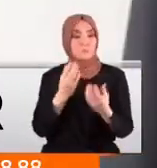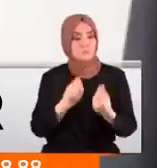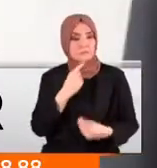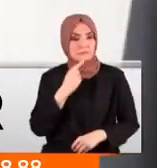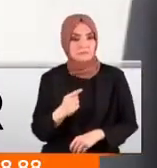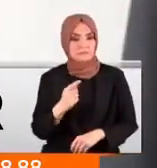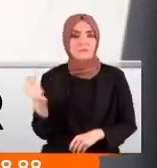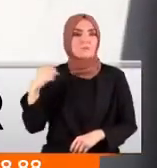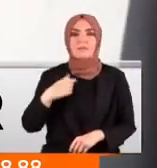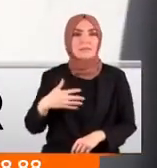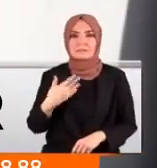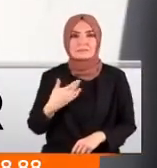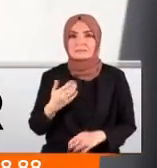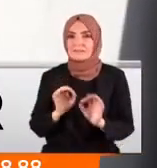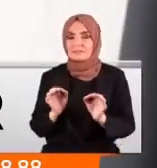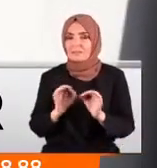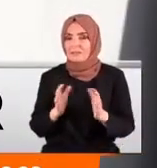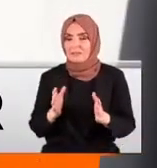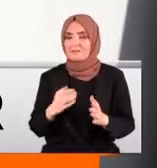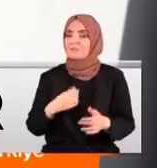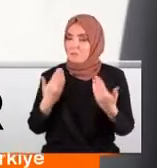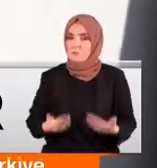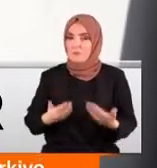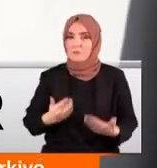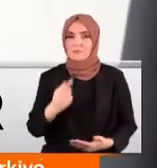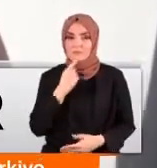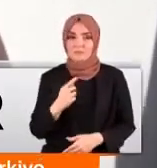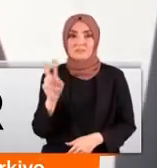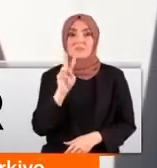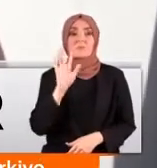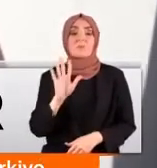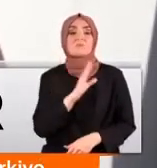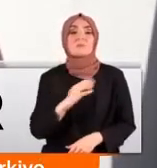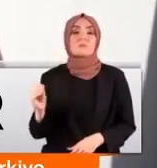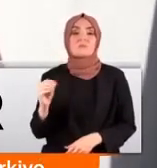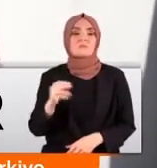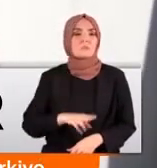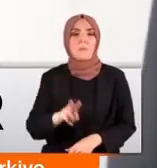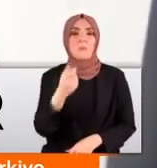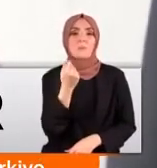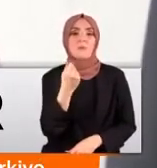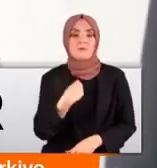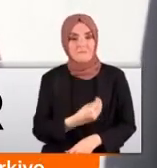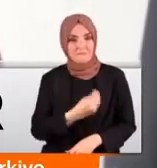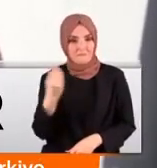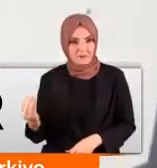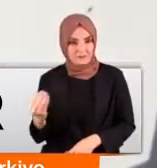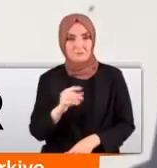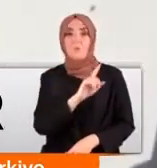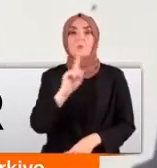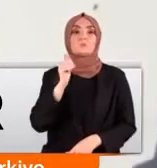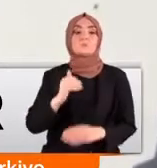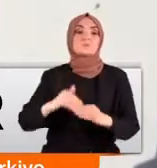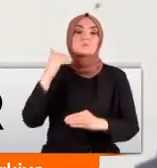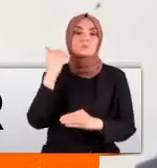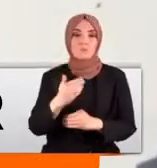parası istediler benden. Ben bunlara 25 milyar yol parası verdim. Tekrar beni 10 gün sonra mı aradı galiba?